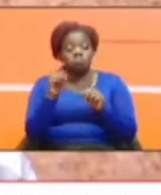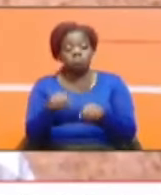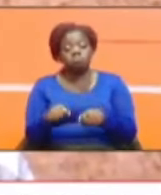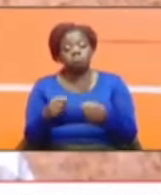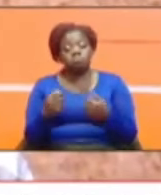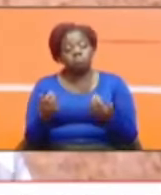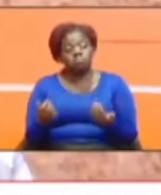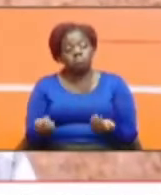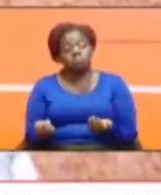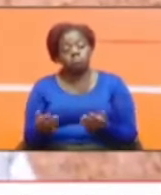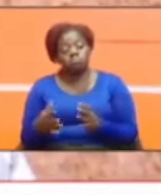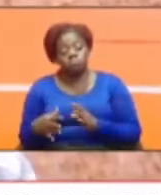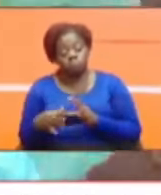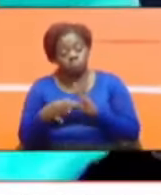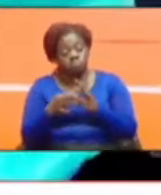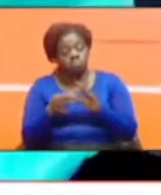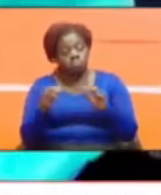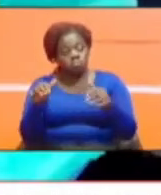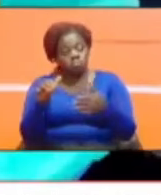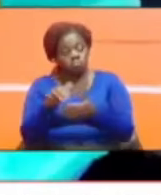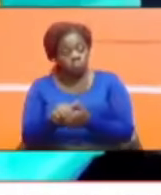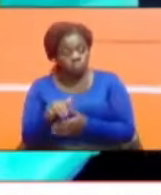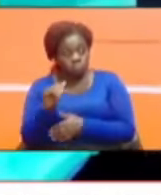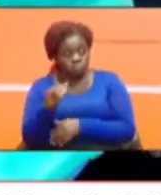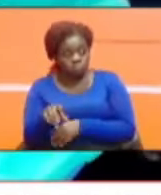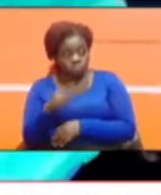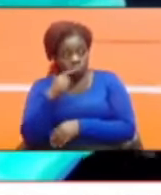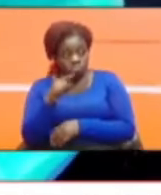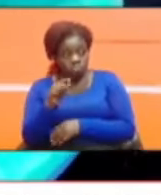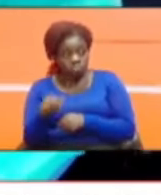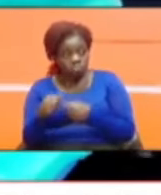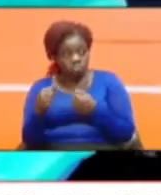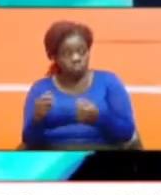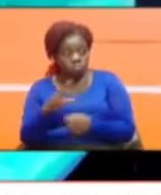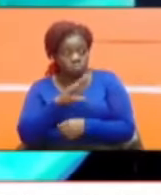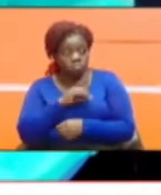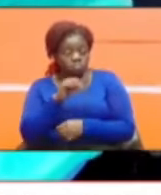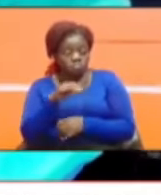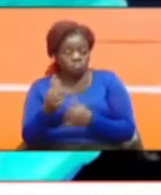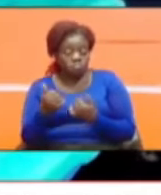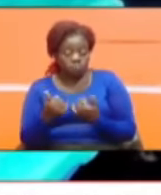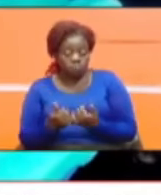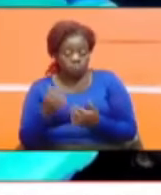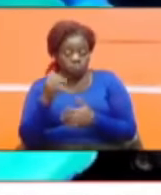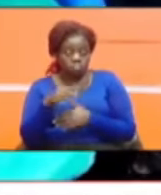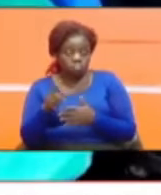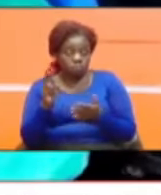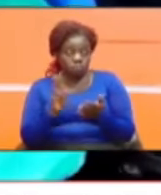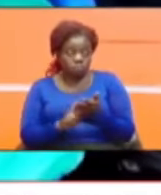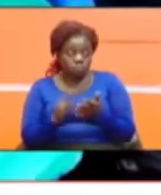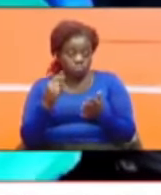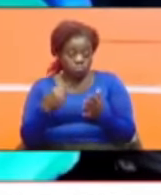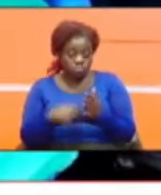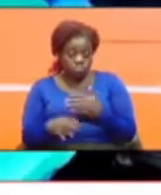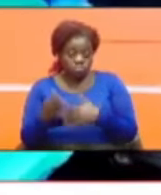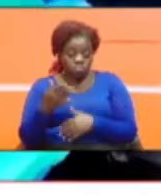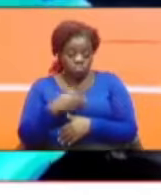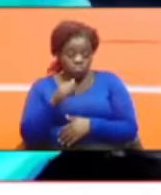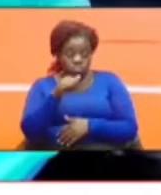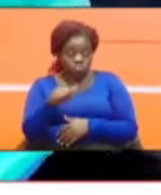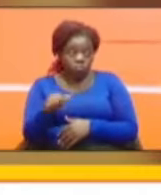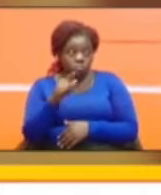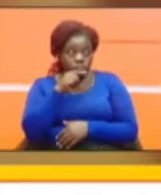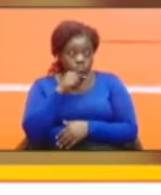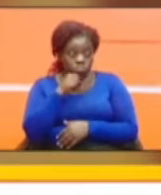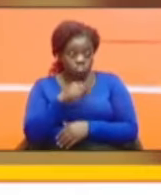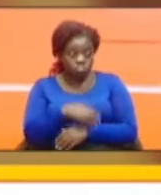abatabaganya abasobola okutabaganya abafumbo bano mulindo ategeeza nti takyasobola kugumiikiriza mukyala w'oluvannyuma lw'okukizuula nti ayina omusajja